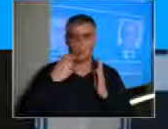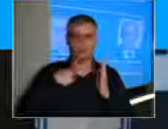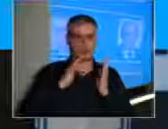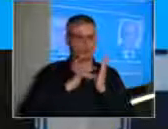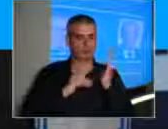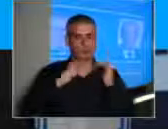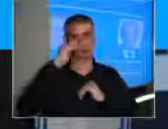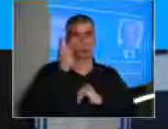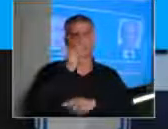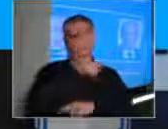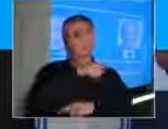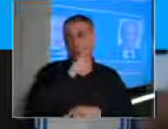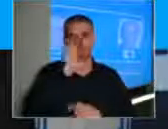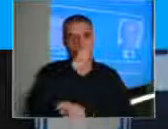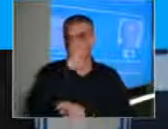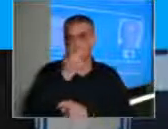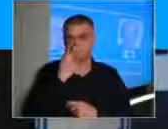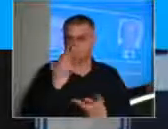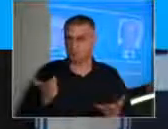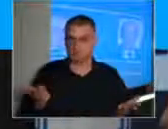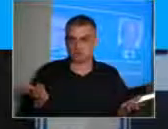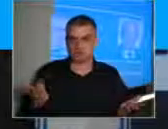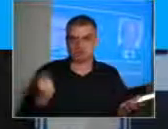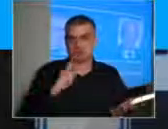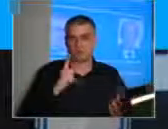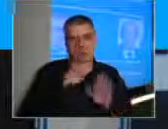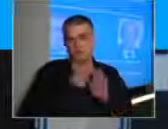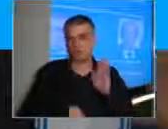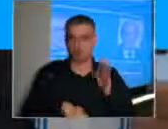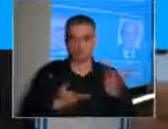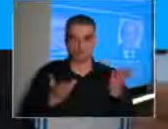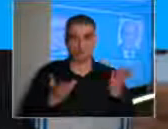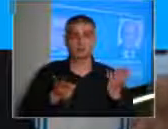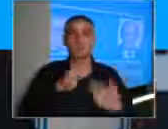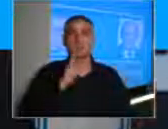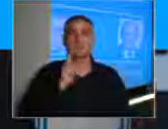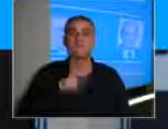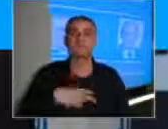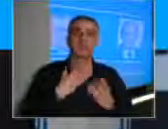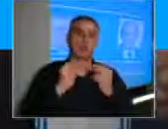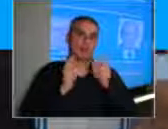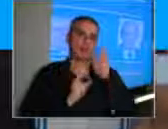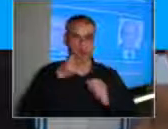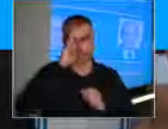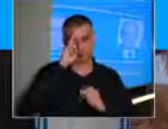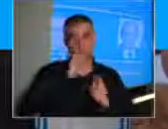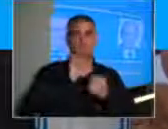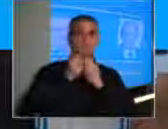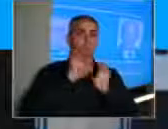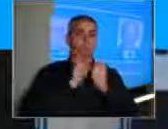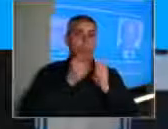מופיע יותר ממירי רגב, ולכן מבחינה זאת אני לא חושב שהיא מקופחת. ויש הרבה אנשים בליכוד